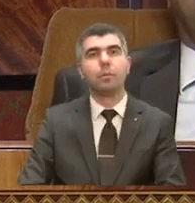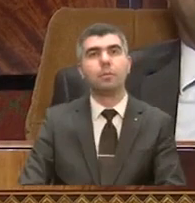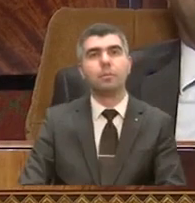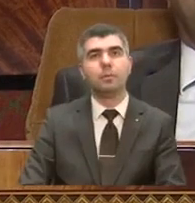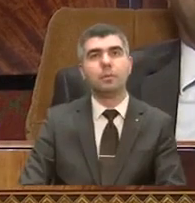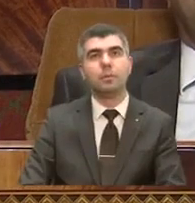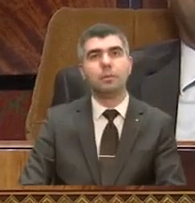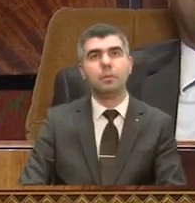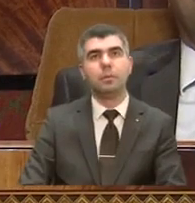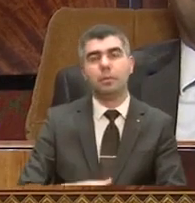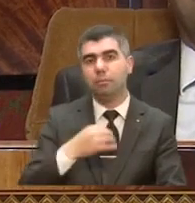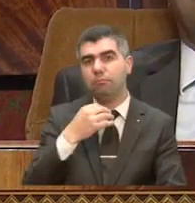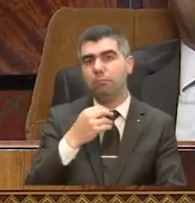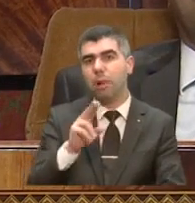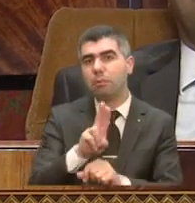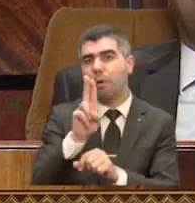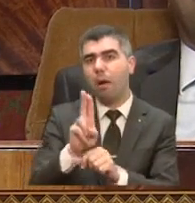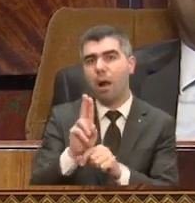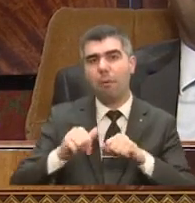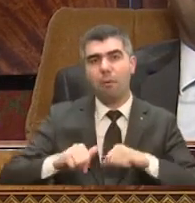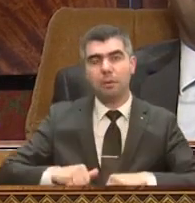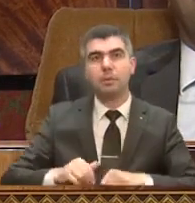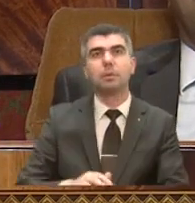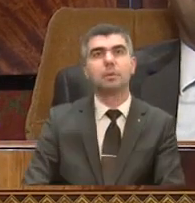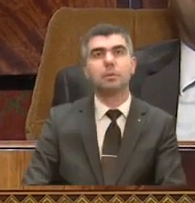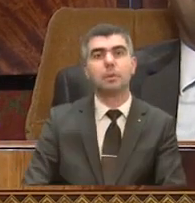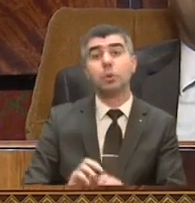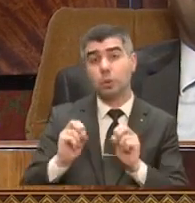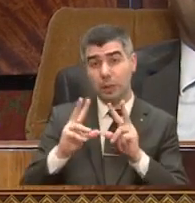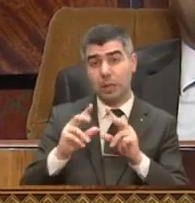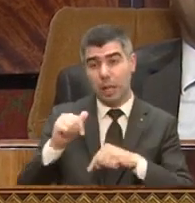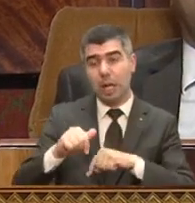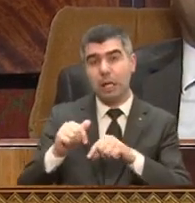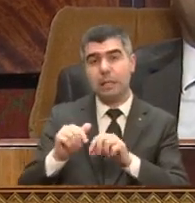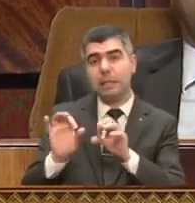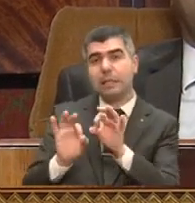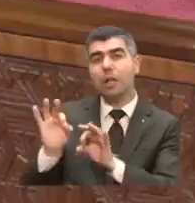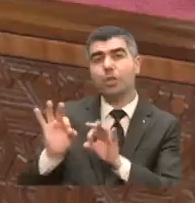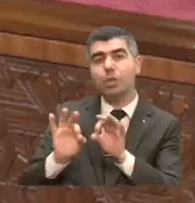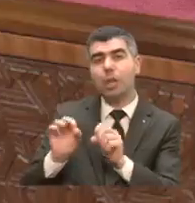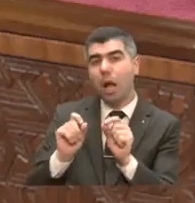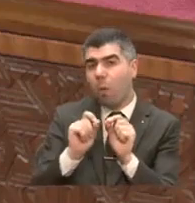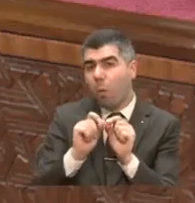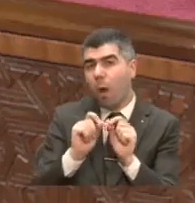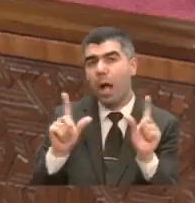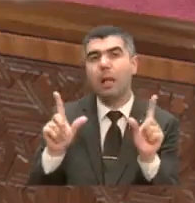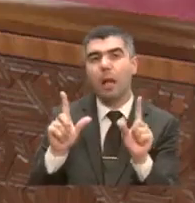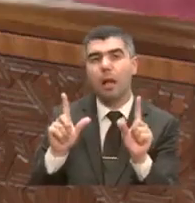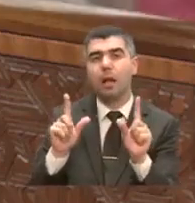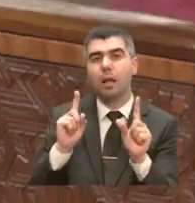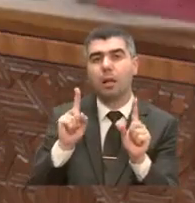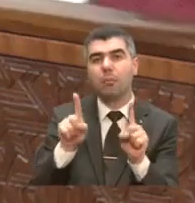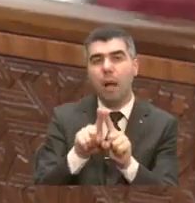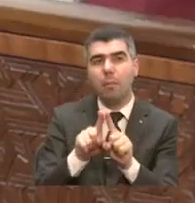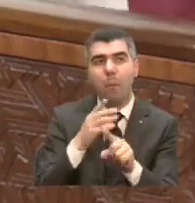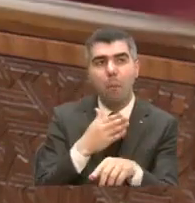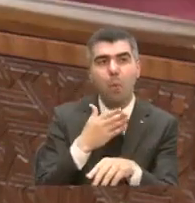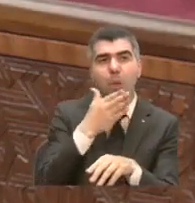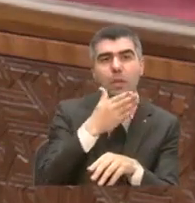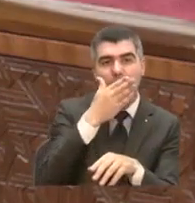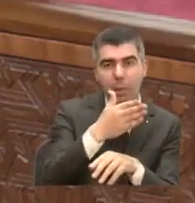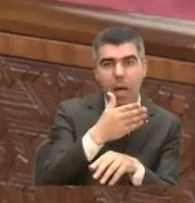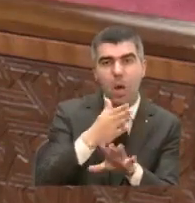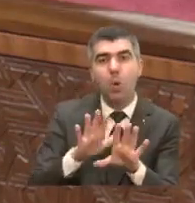هنا أسألكم سيد الوزير، هل هناك تصور استراتيجي واضحة المعالم لتدبير السياسة المائية، وهناك يعني